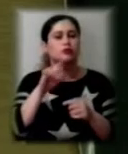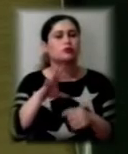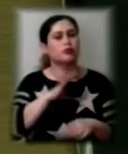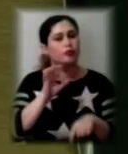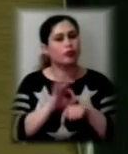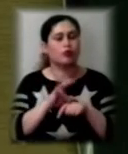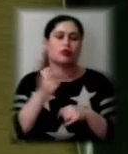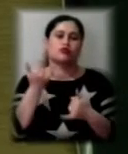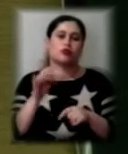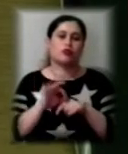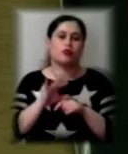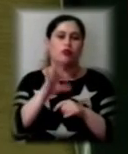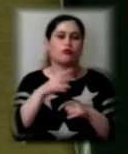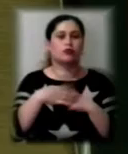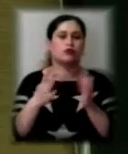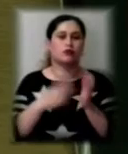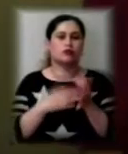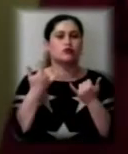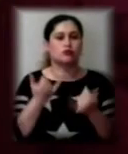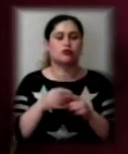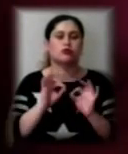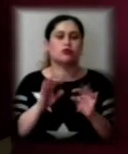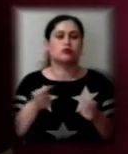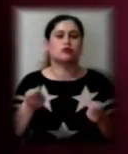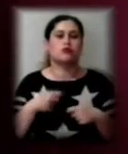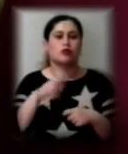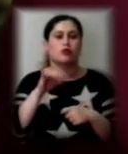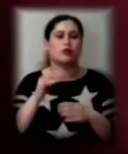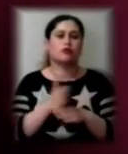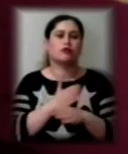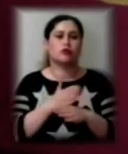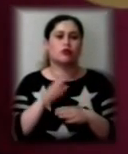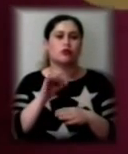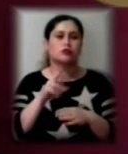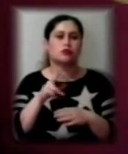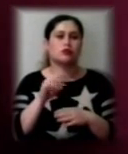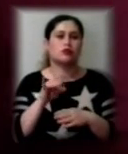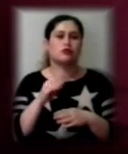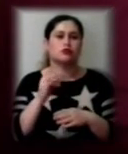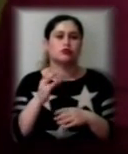він на COVID-19 зараз, говорить завідувачка лабораторного відділення Оксана Кравченко.